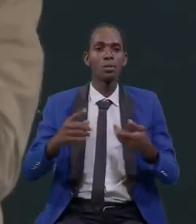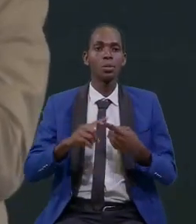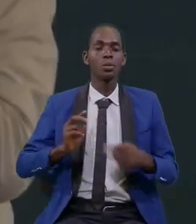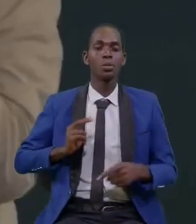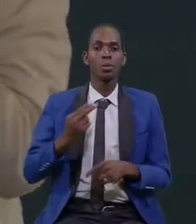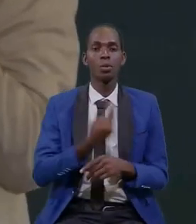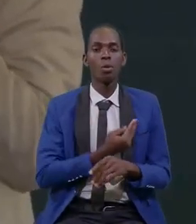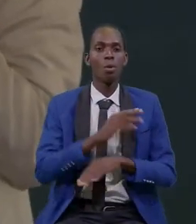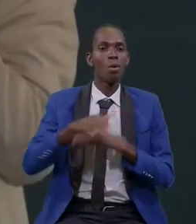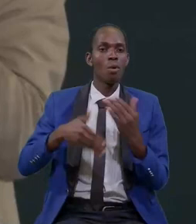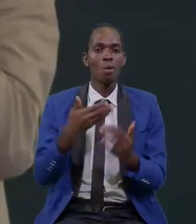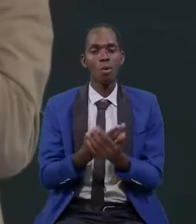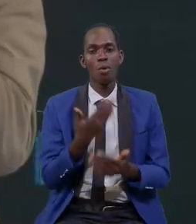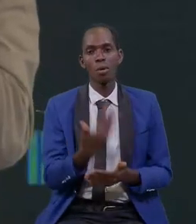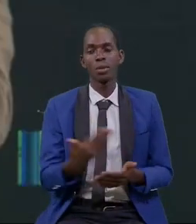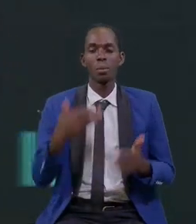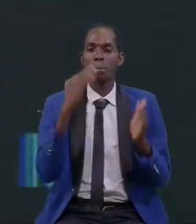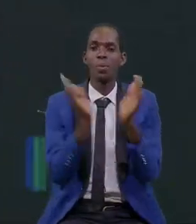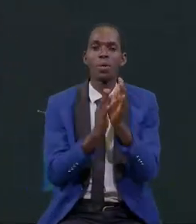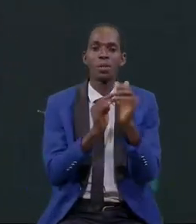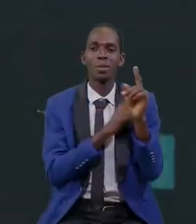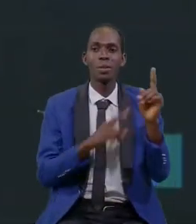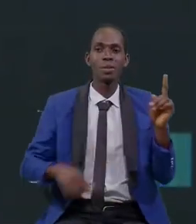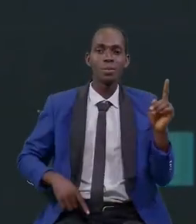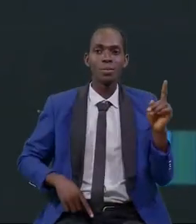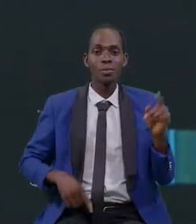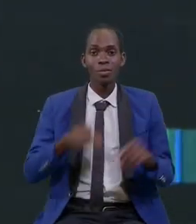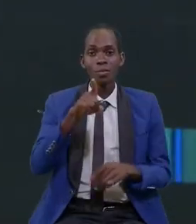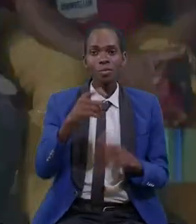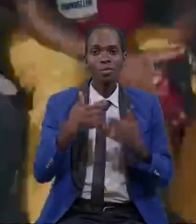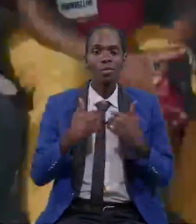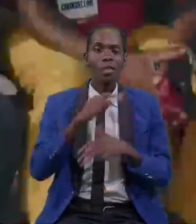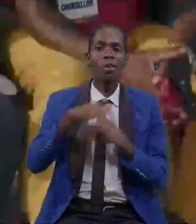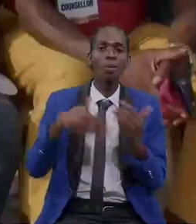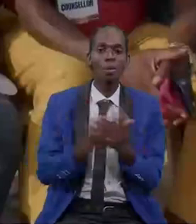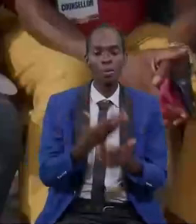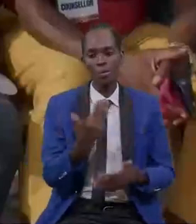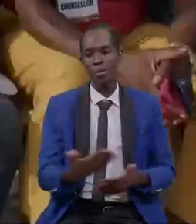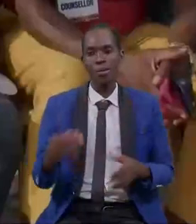Comme sa divine puissance nous a donné tout, gloire à Dieu, tu as toutes choses